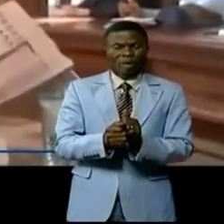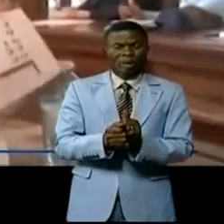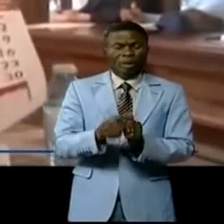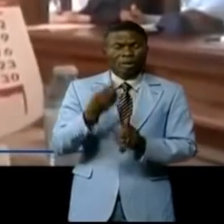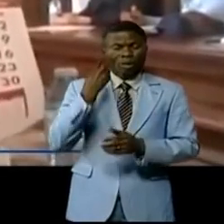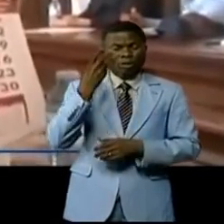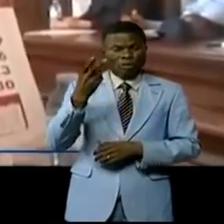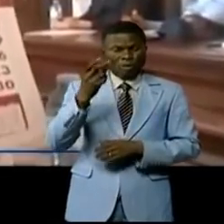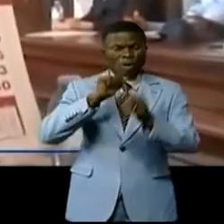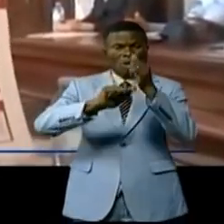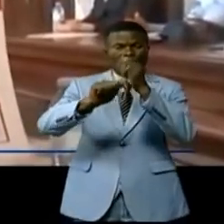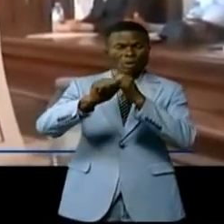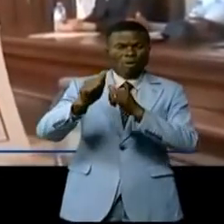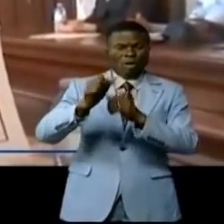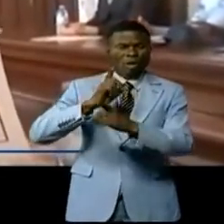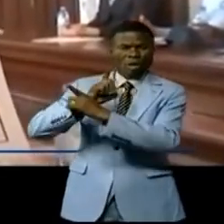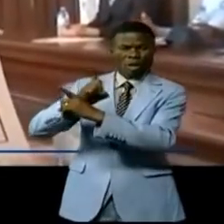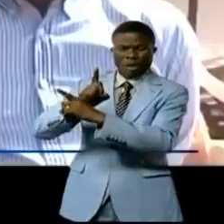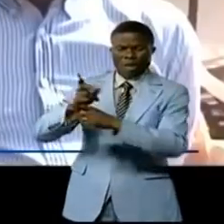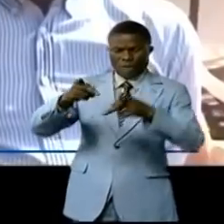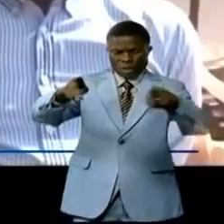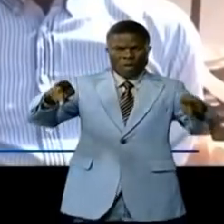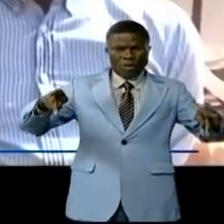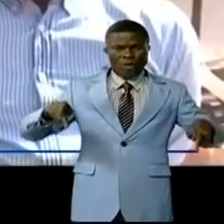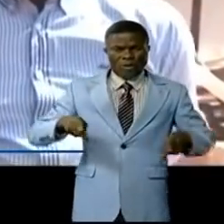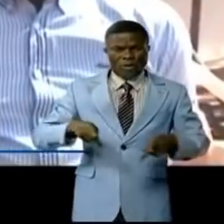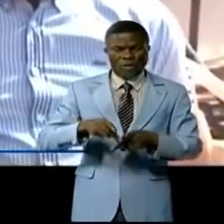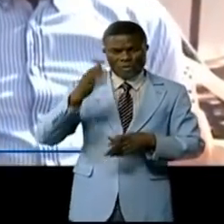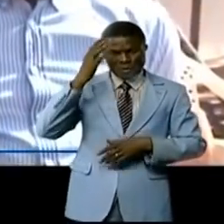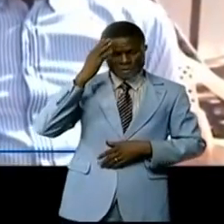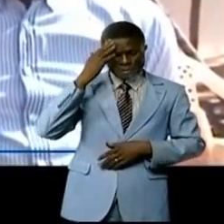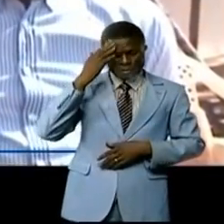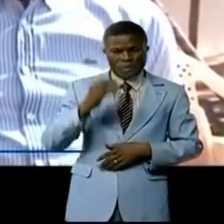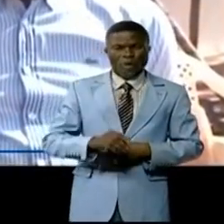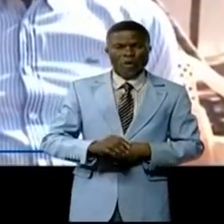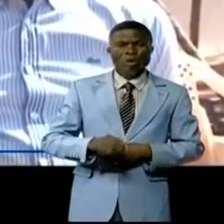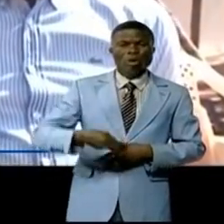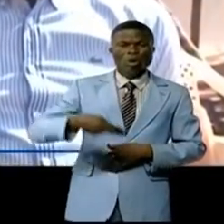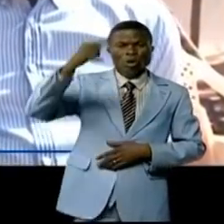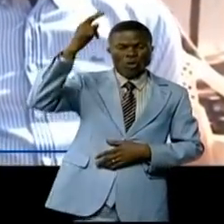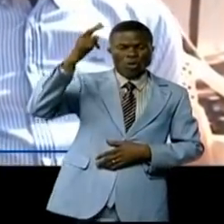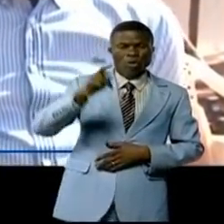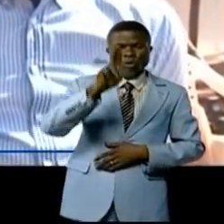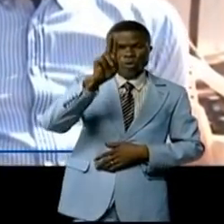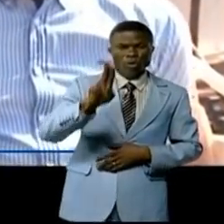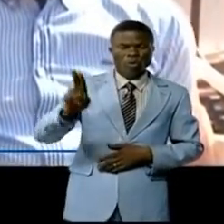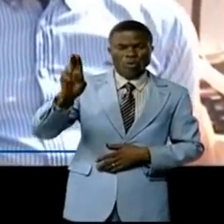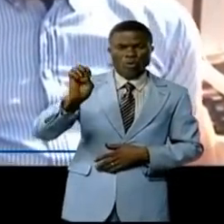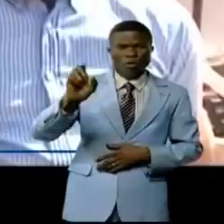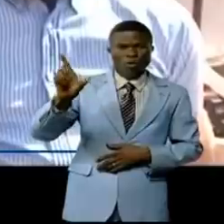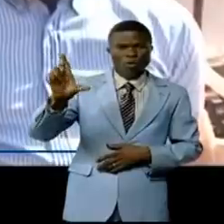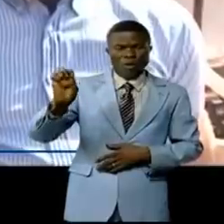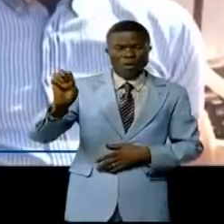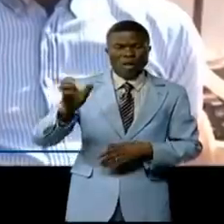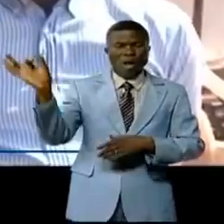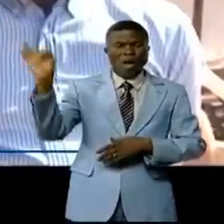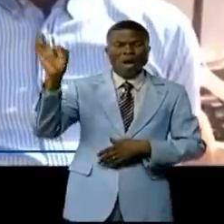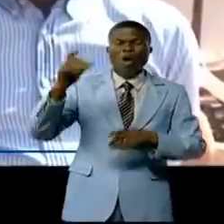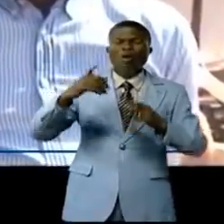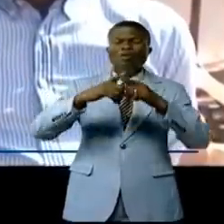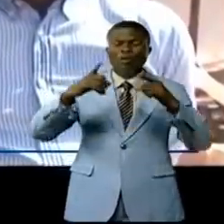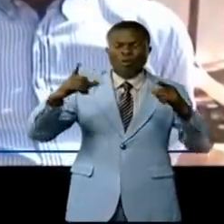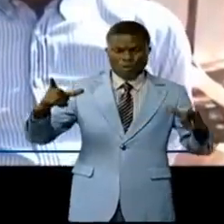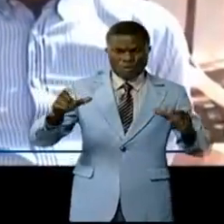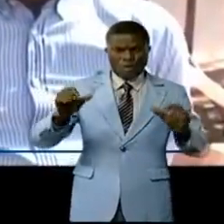à promouvoir la protection de l'environnement. Vous savez que Haut-Tulé, là où il y a grande forêt là, que nous